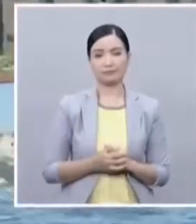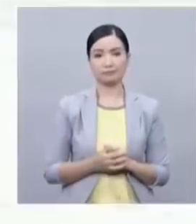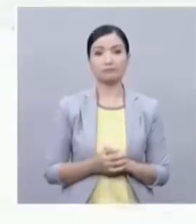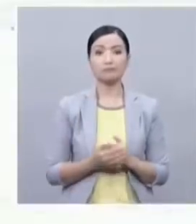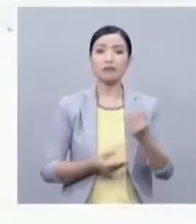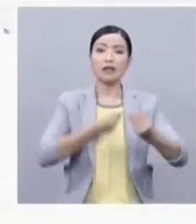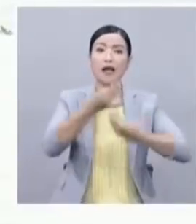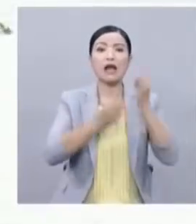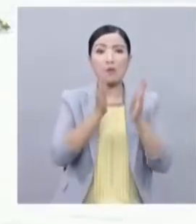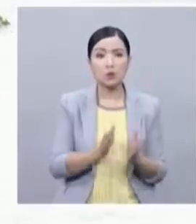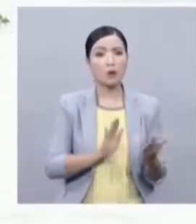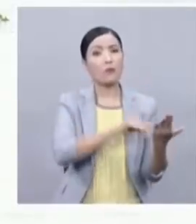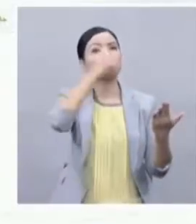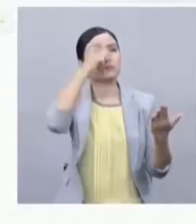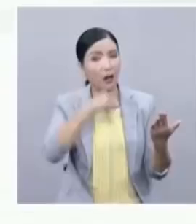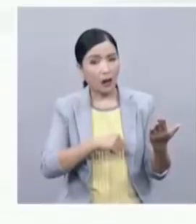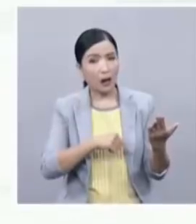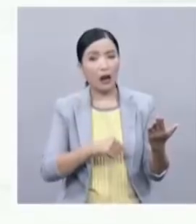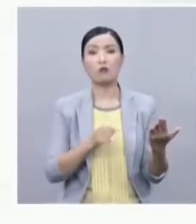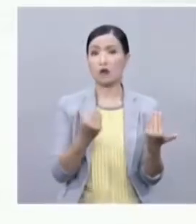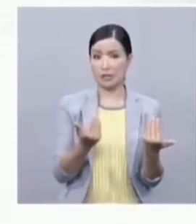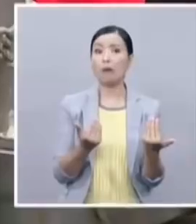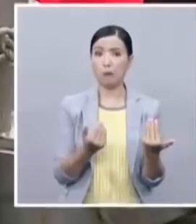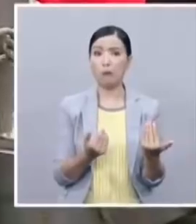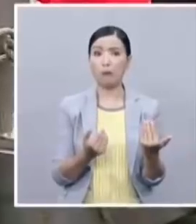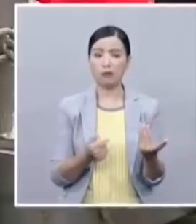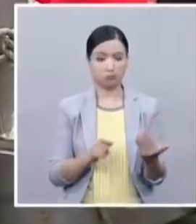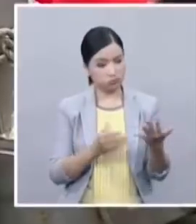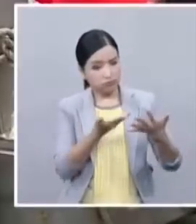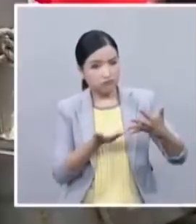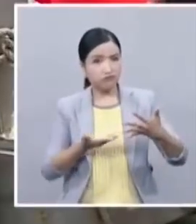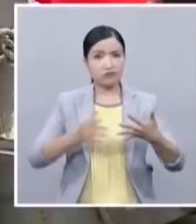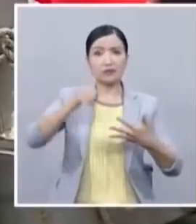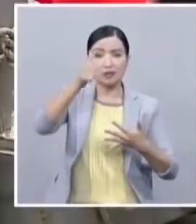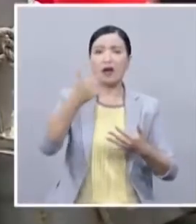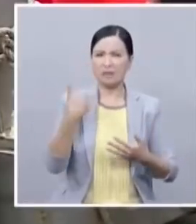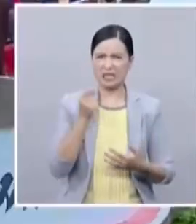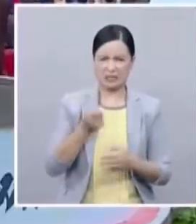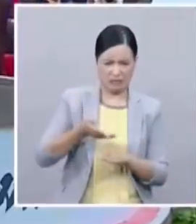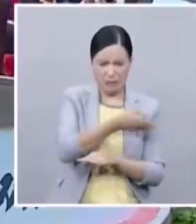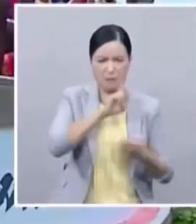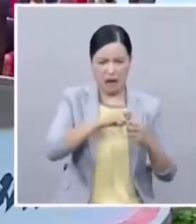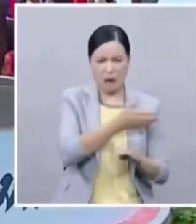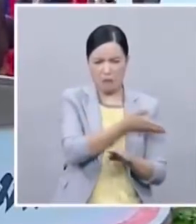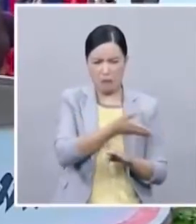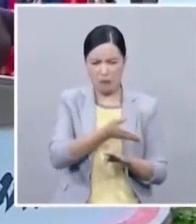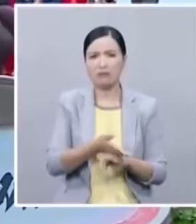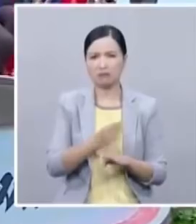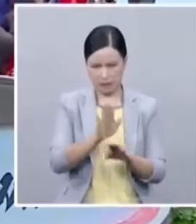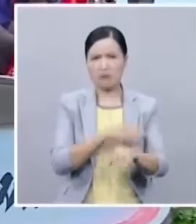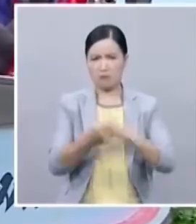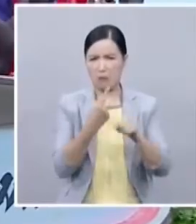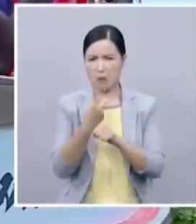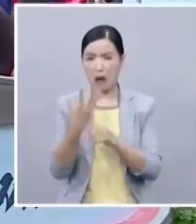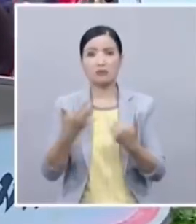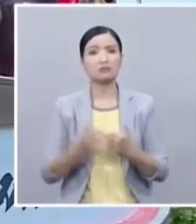านการณ์การค้ามนุษย์ของไทยหรือที่รีพอร์ตปีนี้ก็ดีขึ้นมาอย่างต่อเนื่องนะครับมันเกิดต่อเนื่องมาหลายปีแล้วนะ